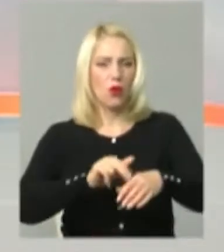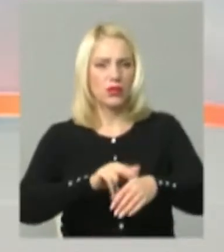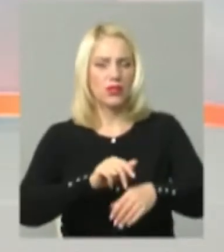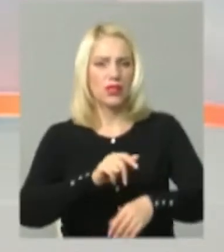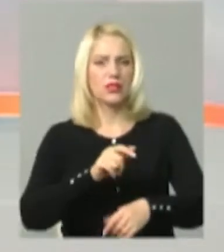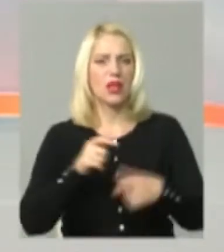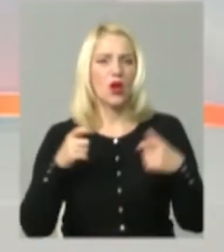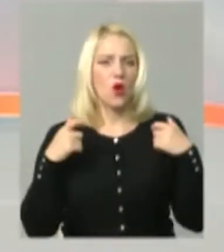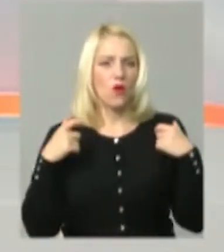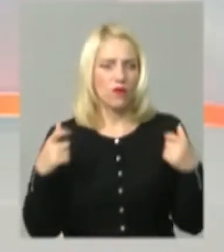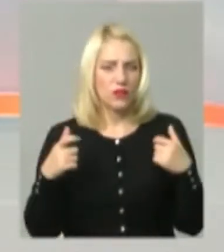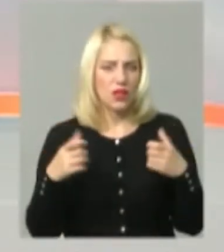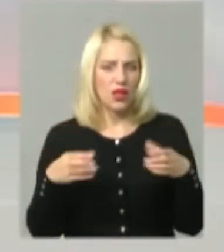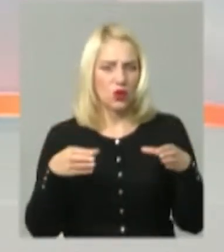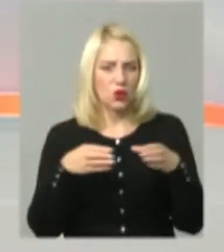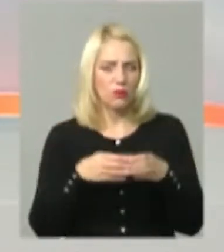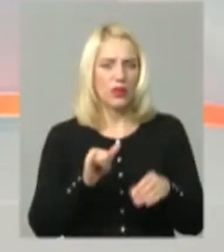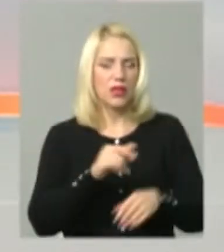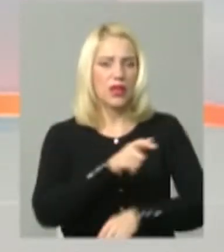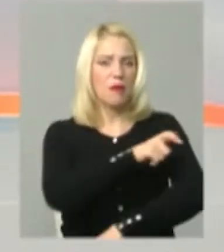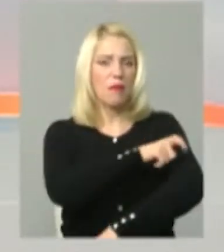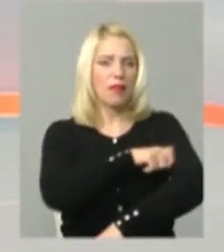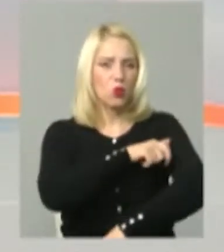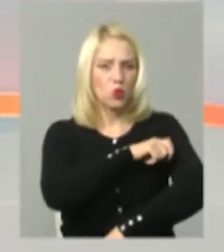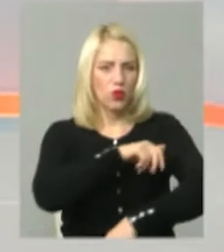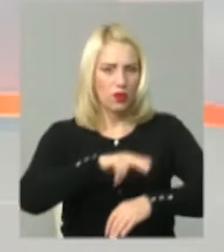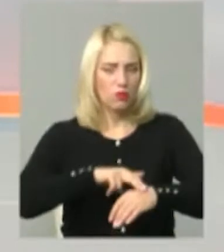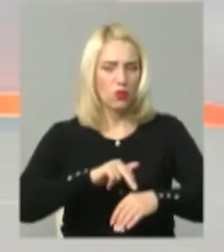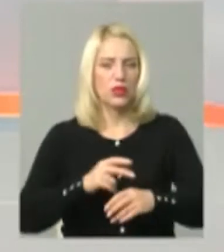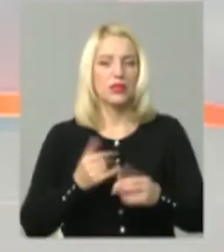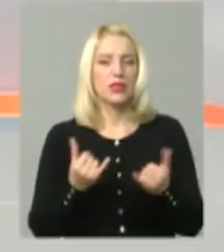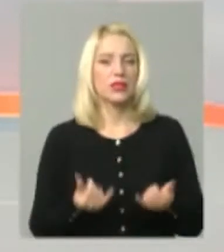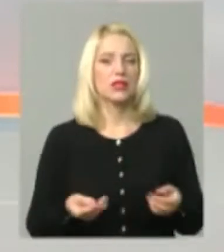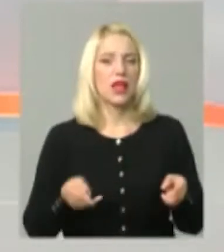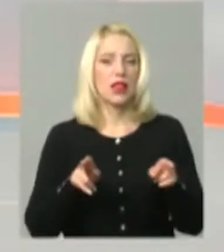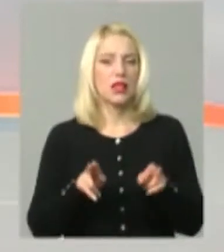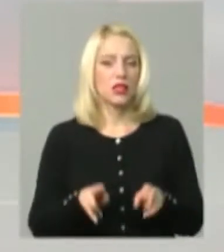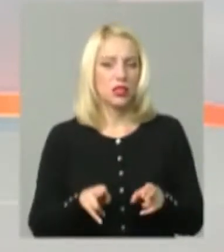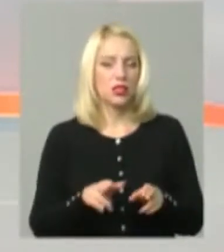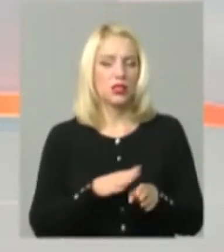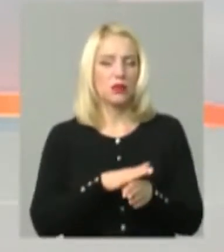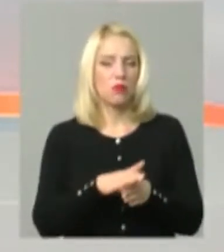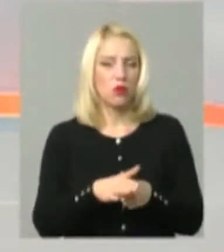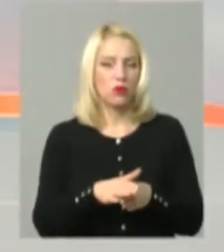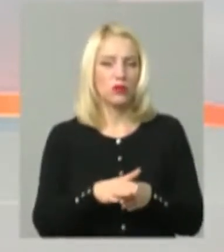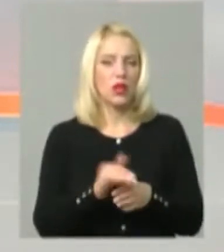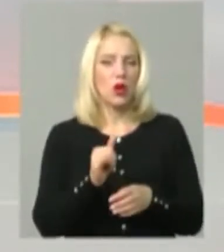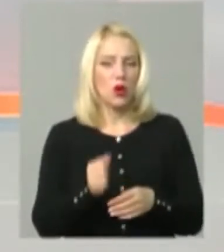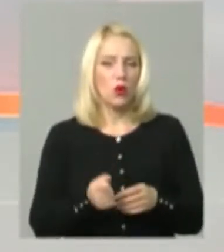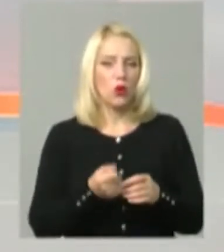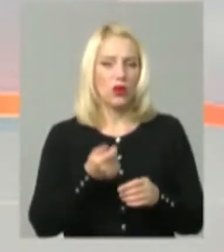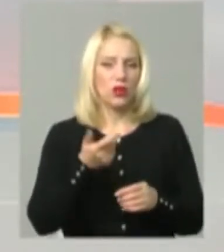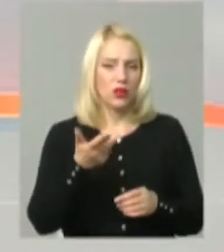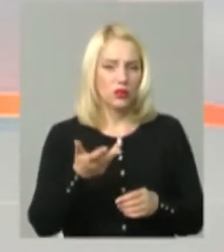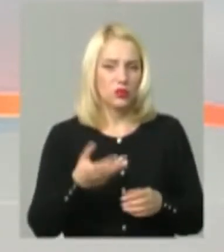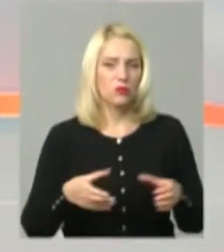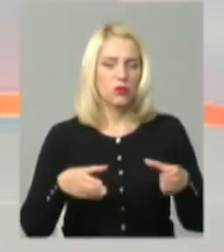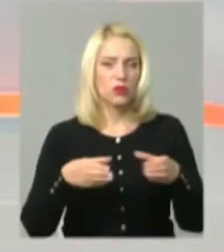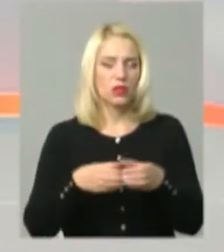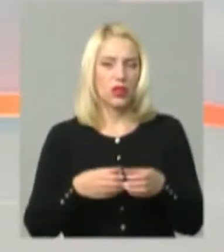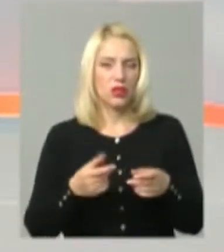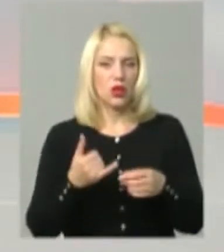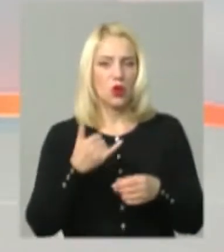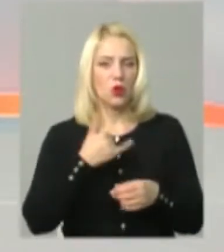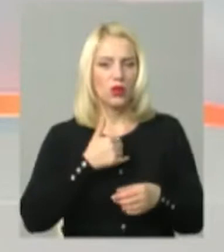громади, і групи реагування патрульної поліції, залишилися повністю у тому ж самому кількісному складі. Більше того, в